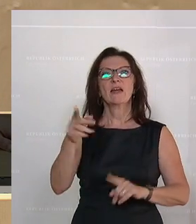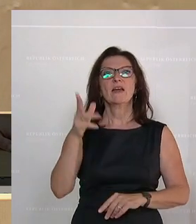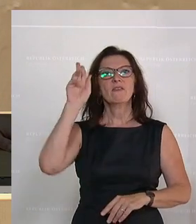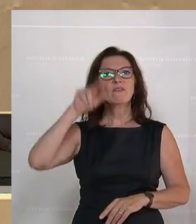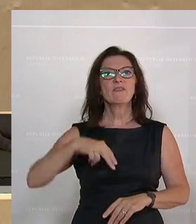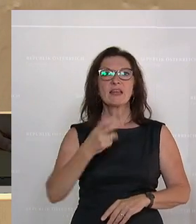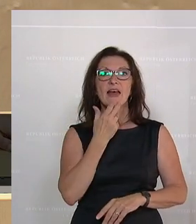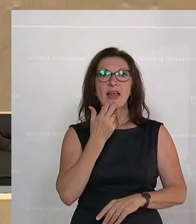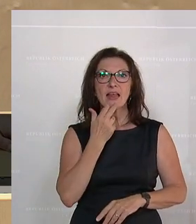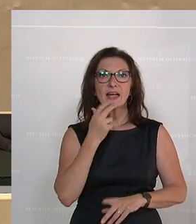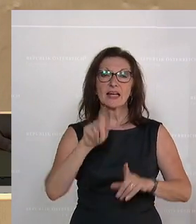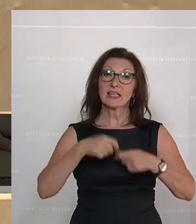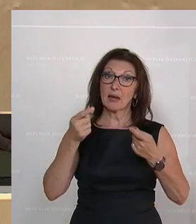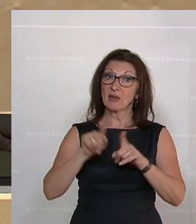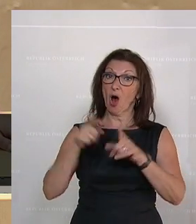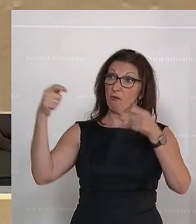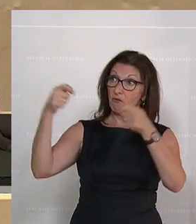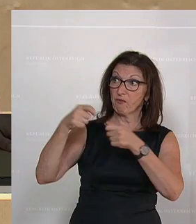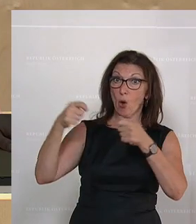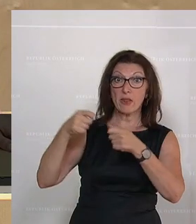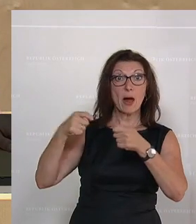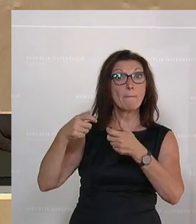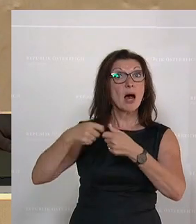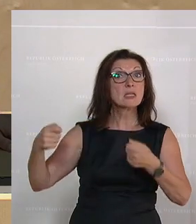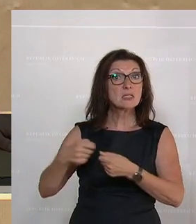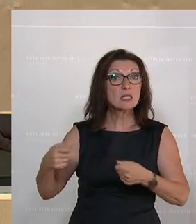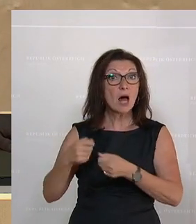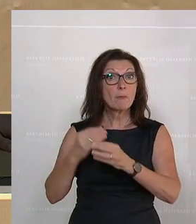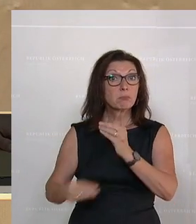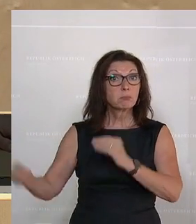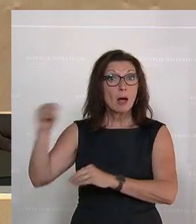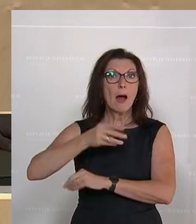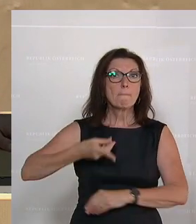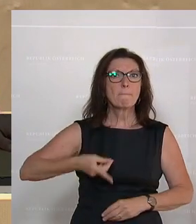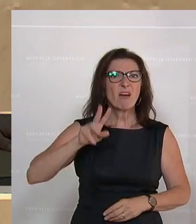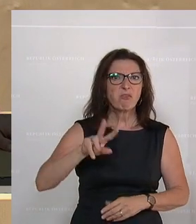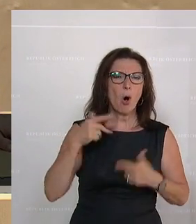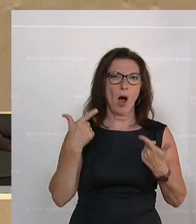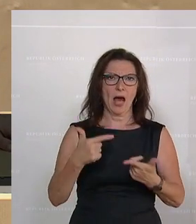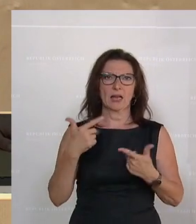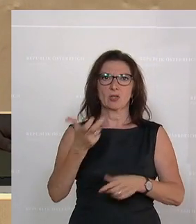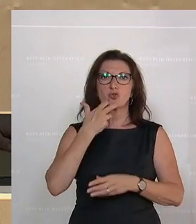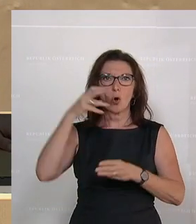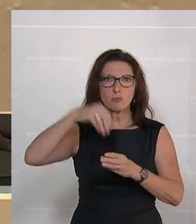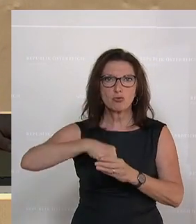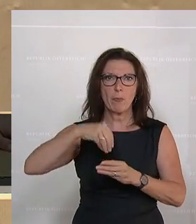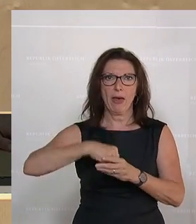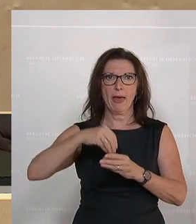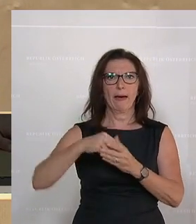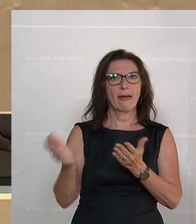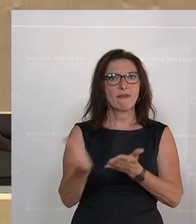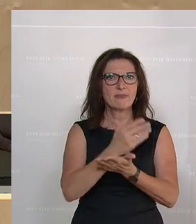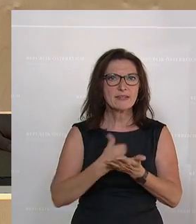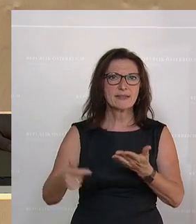auch eine säule wo fördermaßnahmen erhöht worden sind förderung was photovoltaik anlagen betrifft was stromspeicherung betrifft aus effizienz